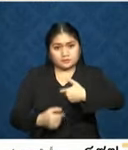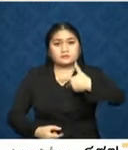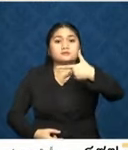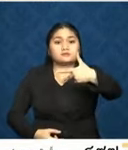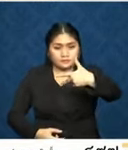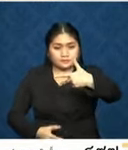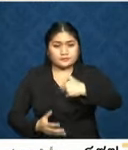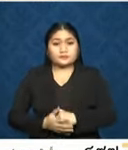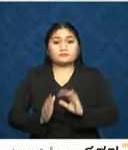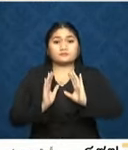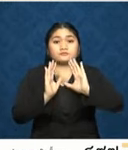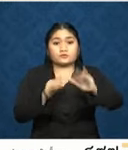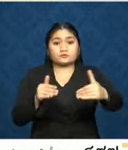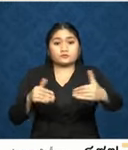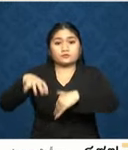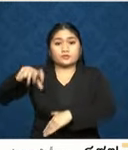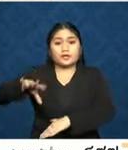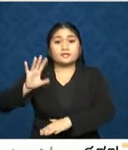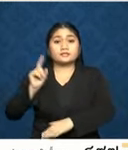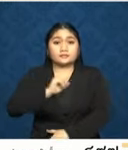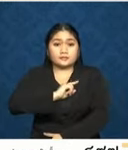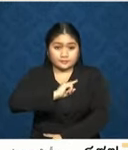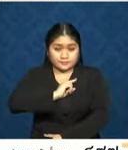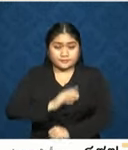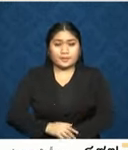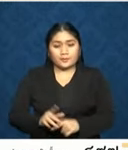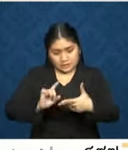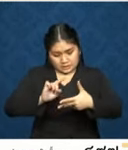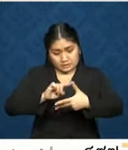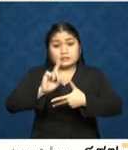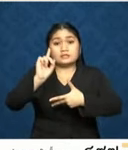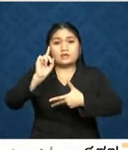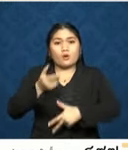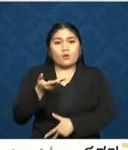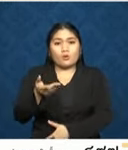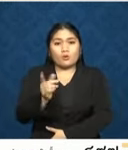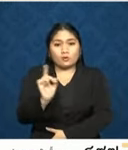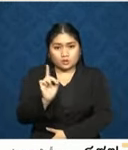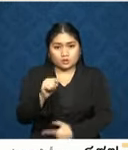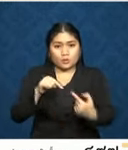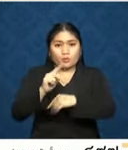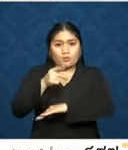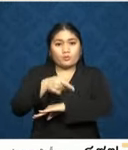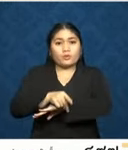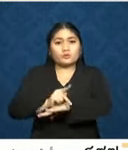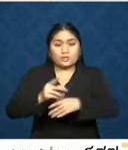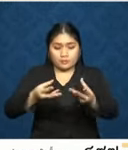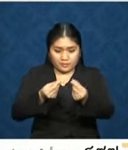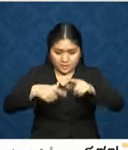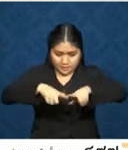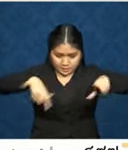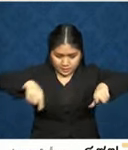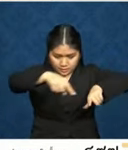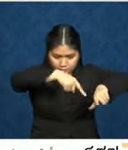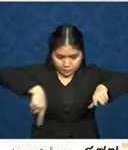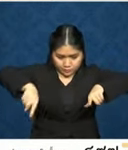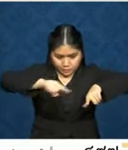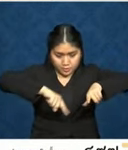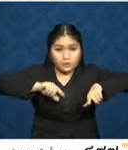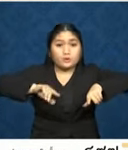ผ่านท่านประธานไปยังหน่วยงานที่เกี่ยวข้องครับเรื่องที่ 1ครับขอใช้ประโยชน์ในที่ดินราชพัสดุ